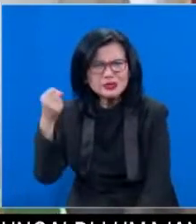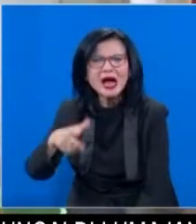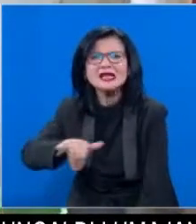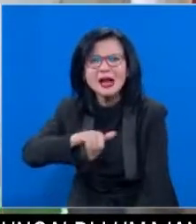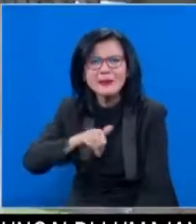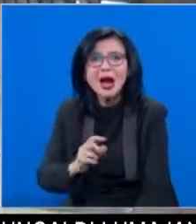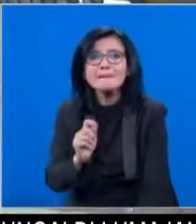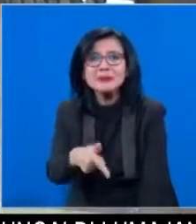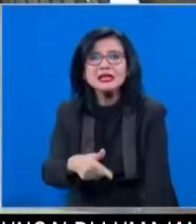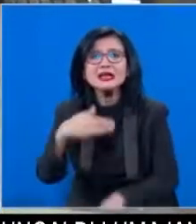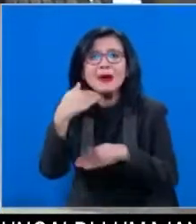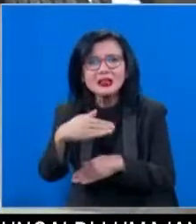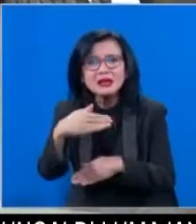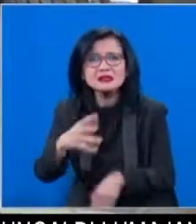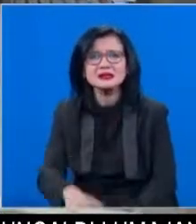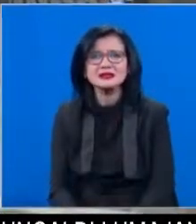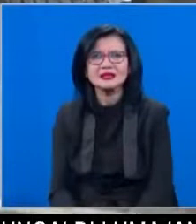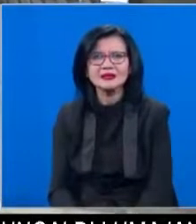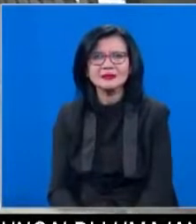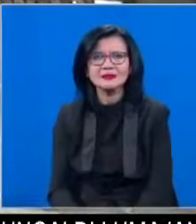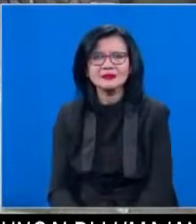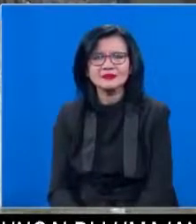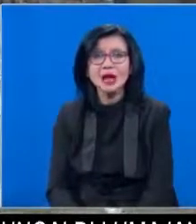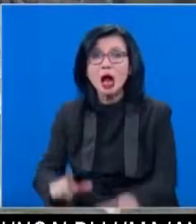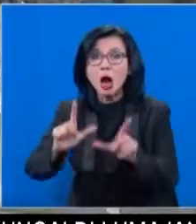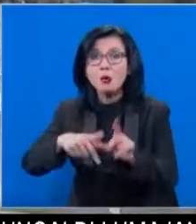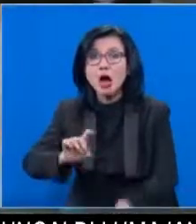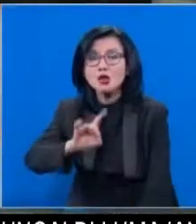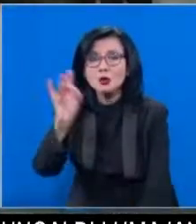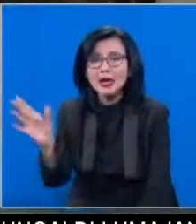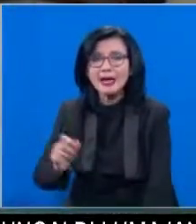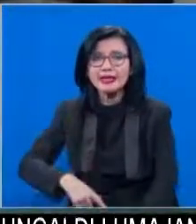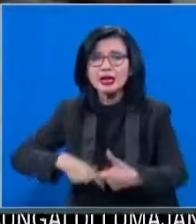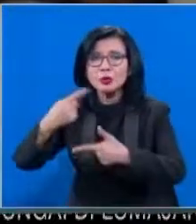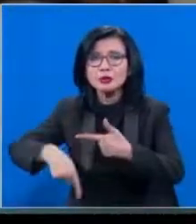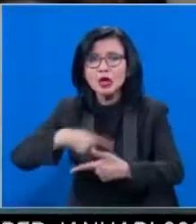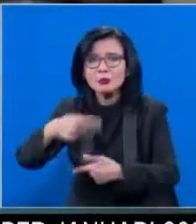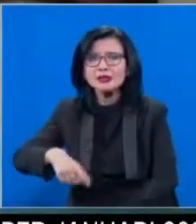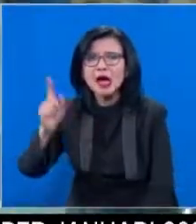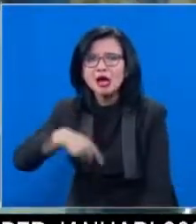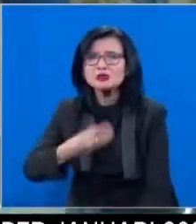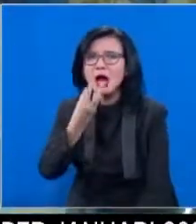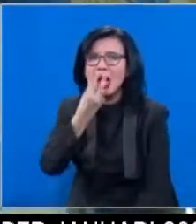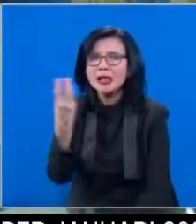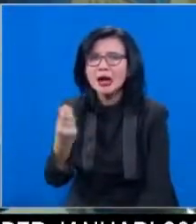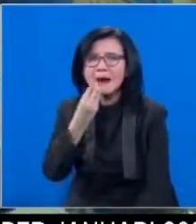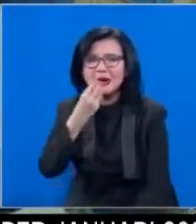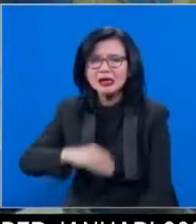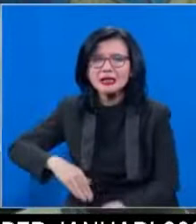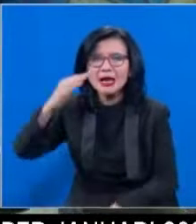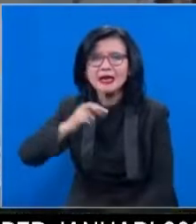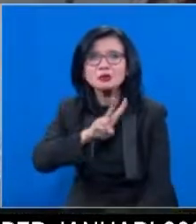dibatasi pemilik forum akan lain di Jalan Brigjen Katamso Lumajang juga terpaksa menaikkan harga makanan sebesar